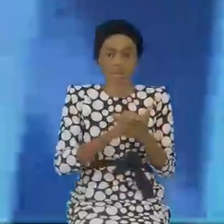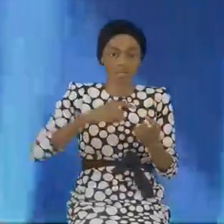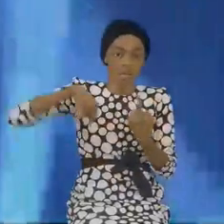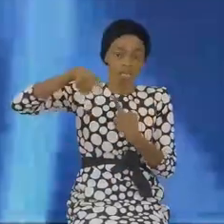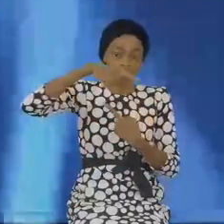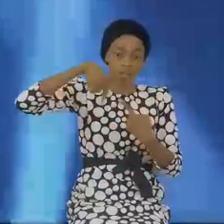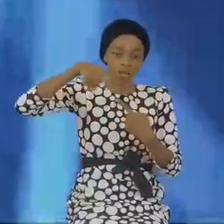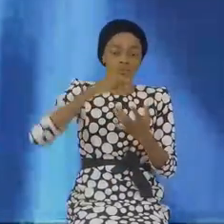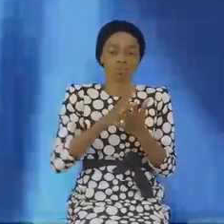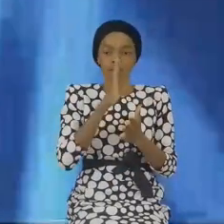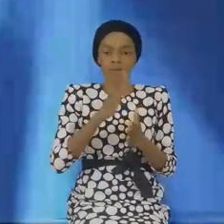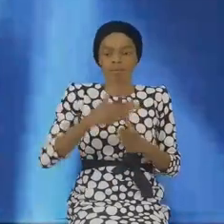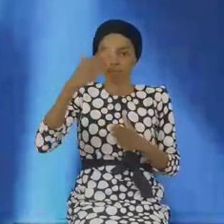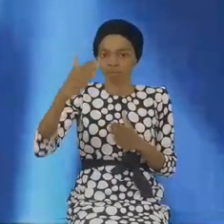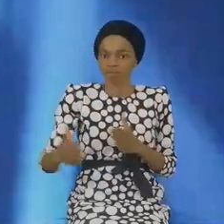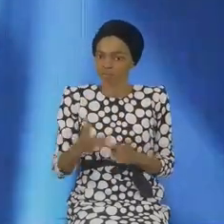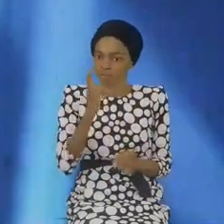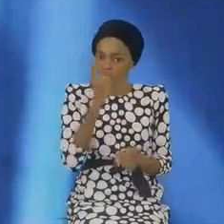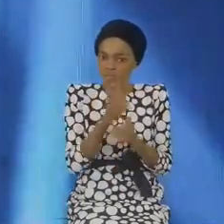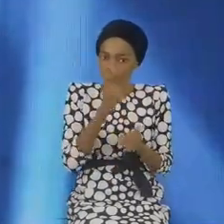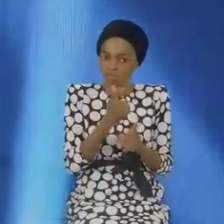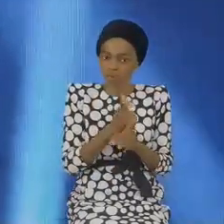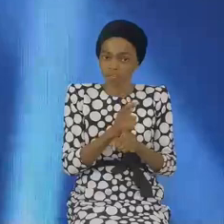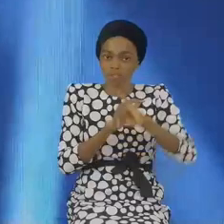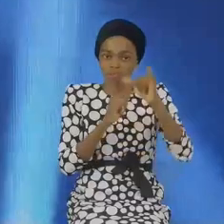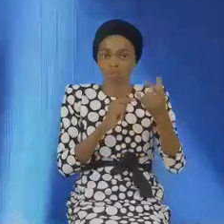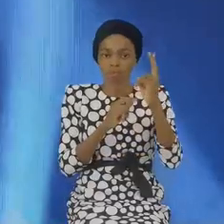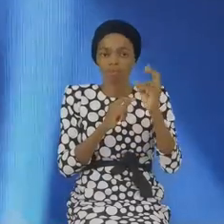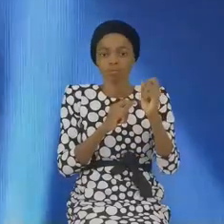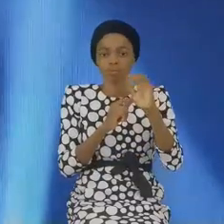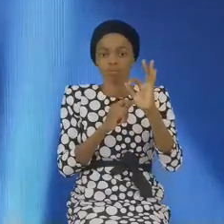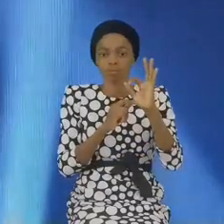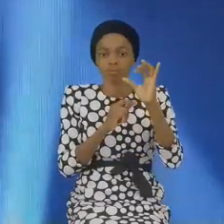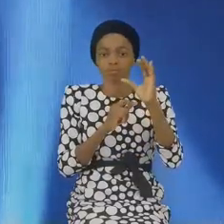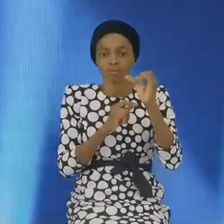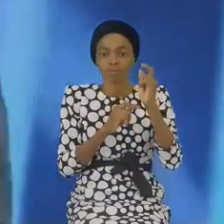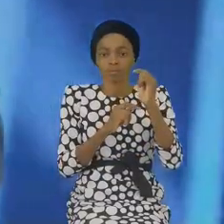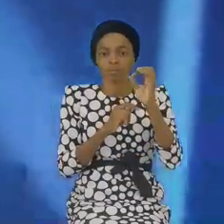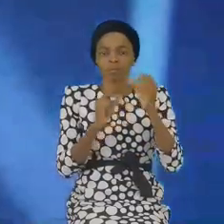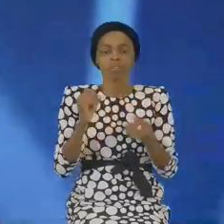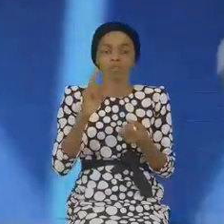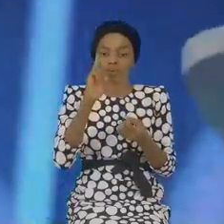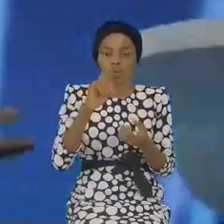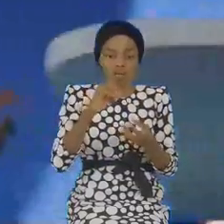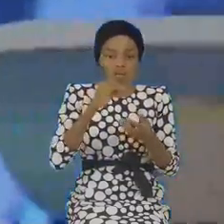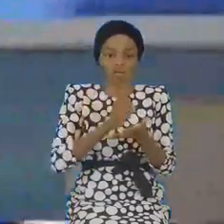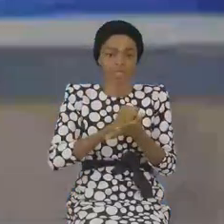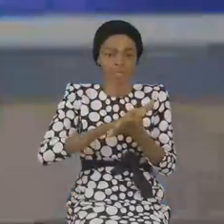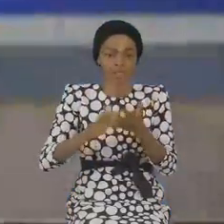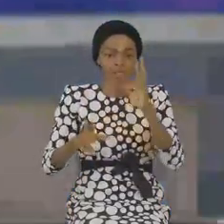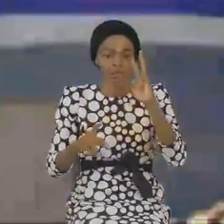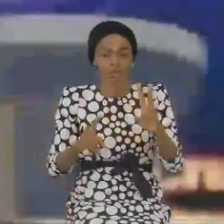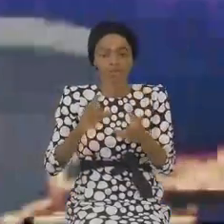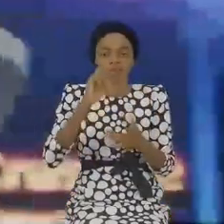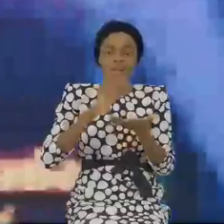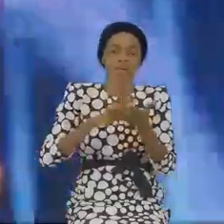la justification premièrement, la sanctification deuxièmement, et la glorification troisièmement. Alors aujourd'hui, comme nous considérons le